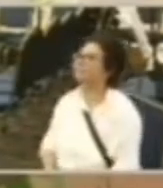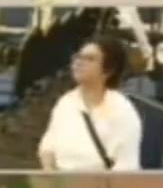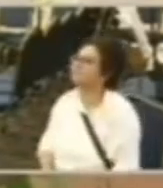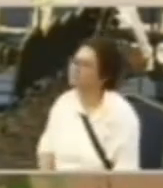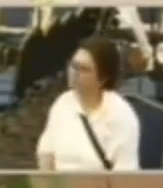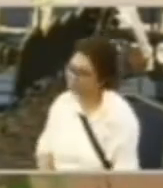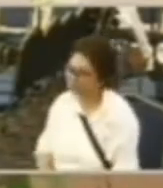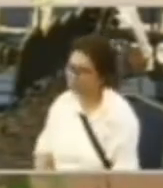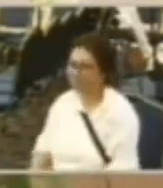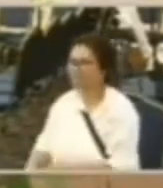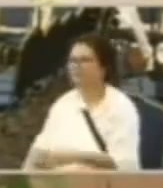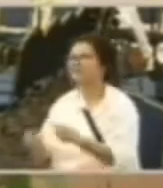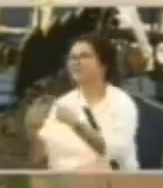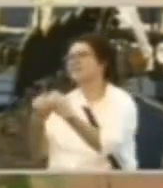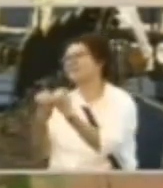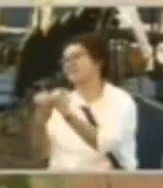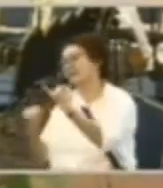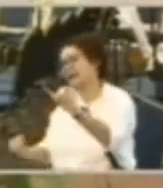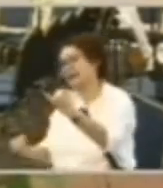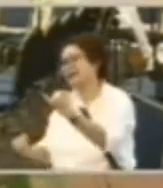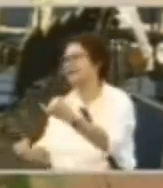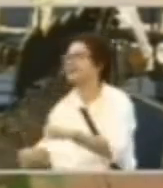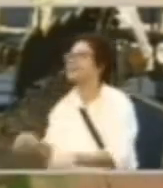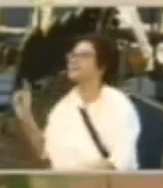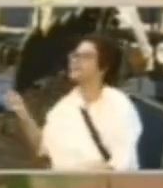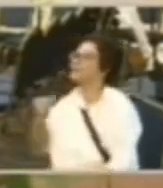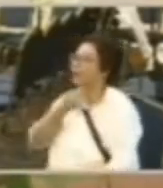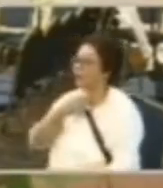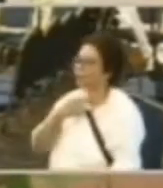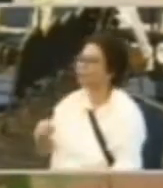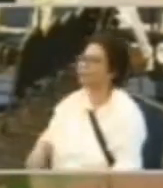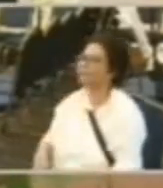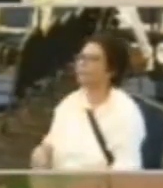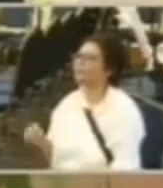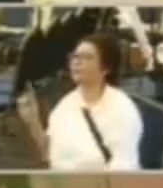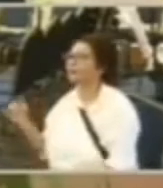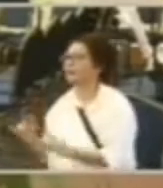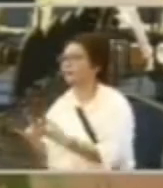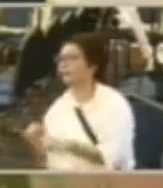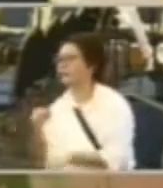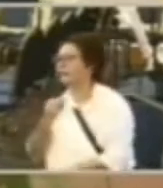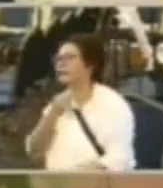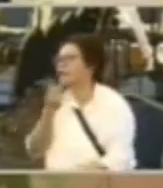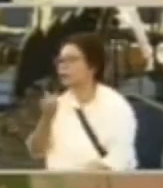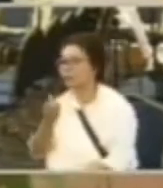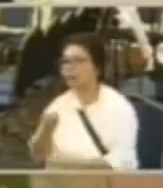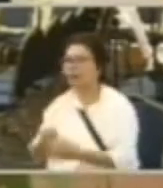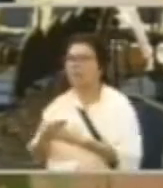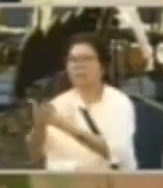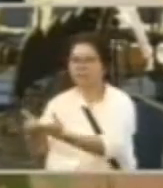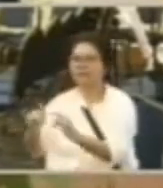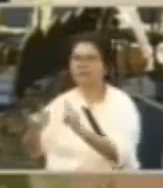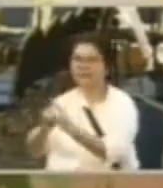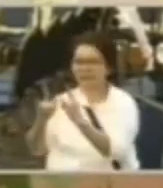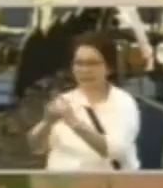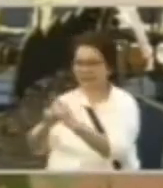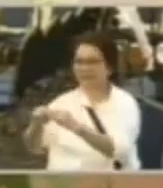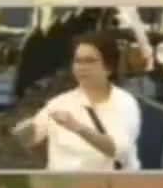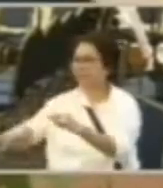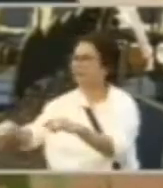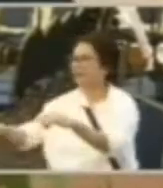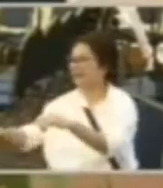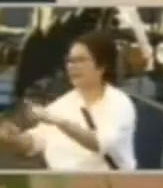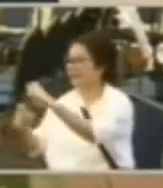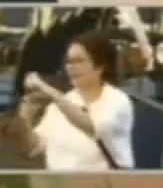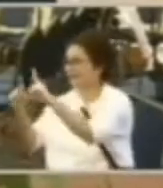Terakhir, cerita terakhir, Der. Sebelum ke ini, saya itu memberi retret dengan anak-anak SD, senang. Anak SD selalu saya tanya, siapa yang